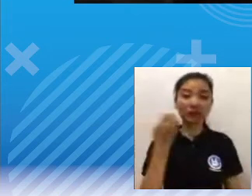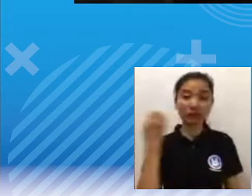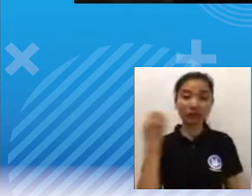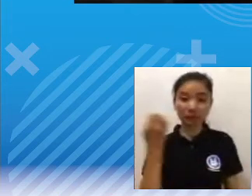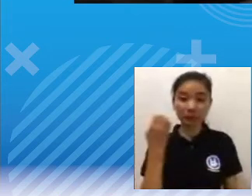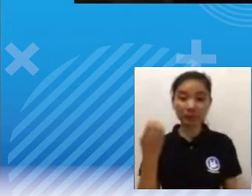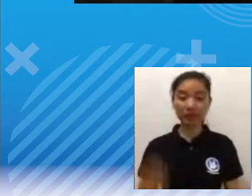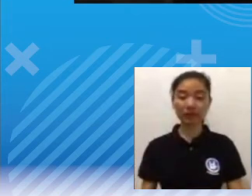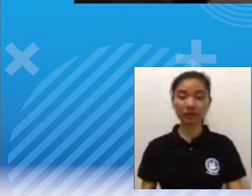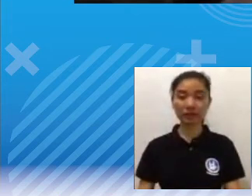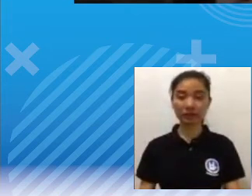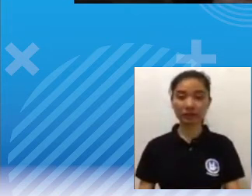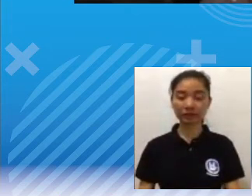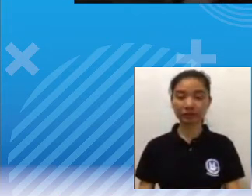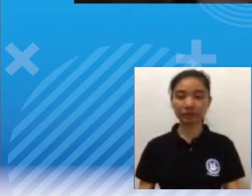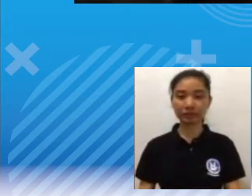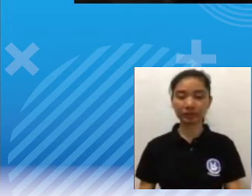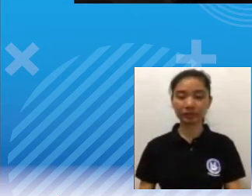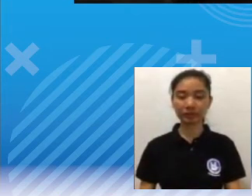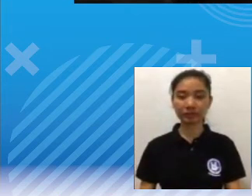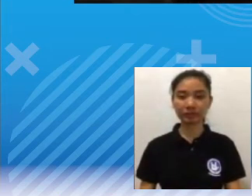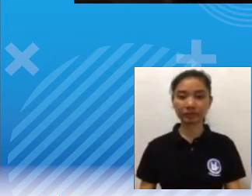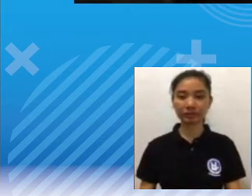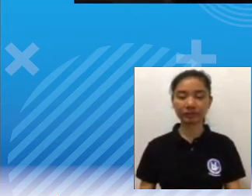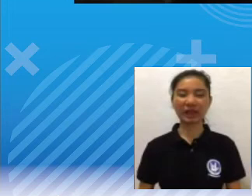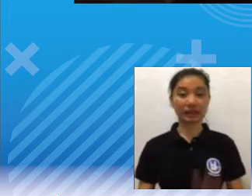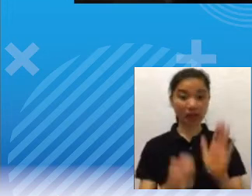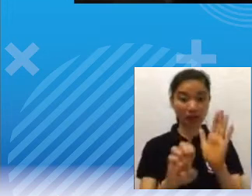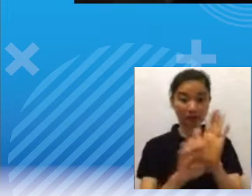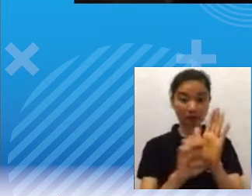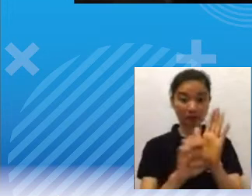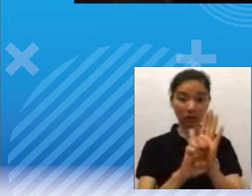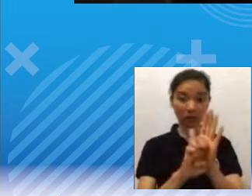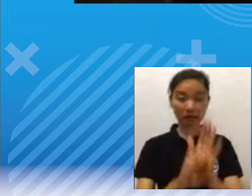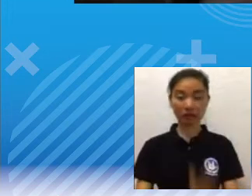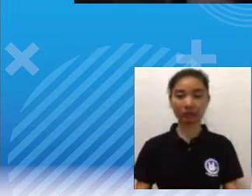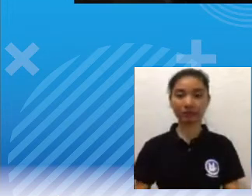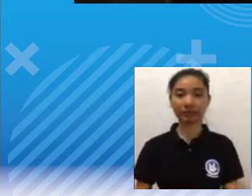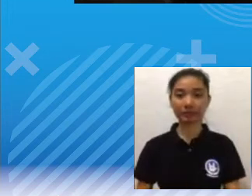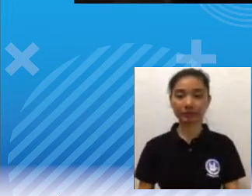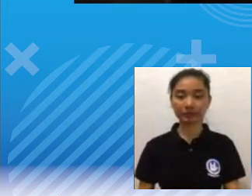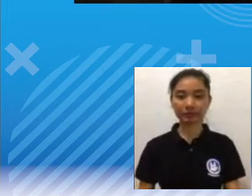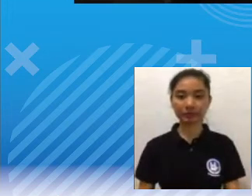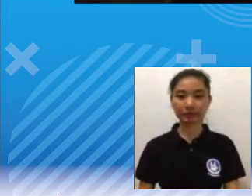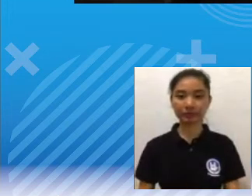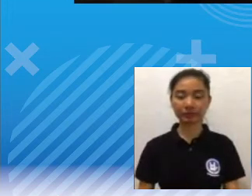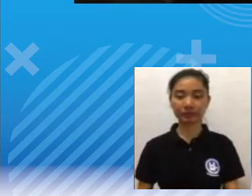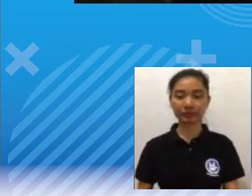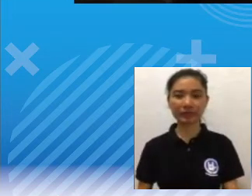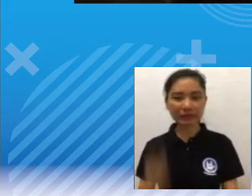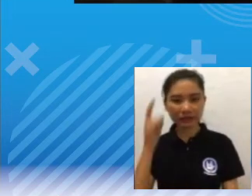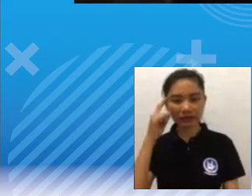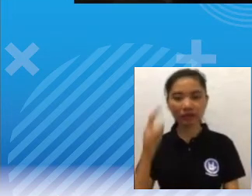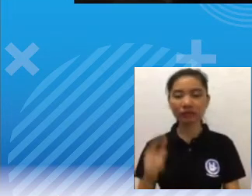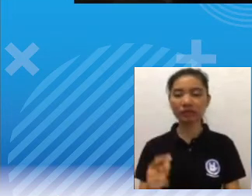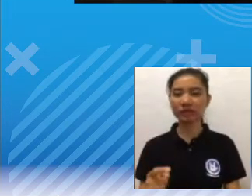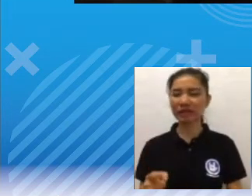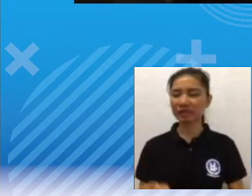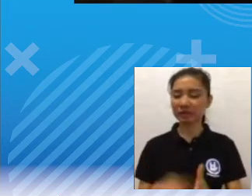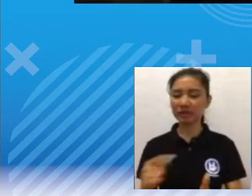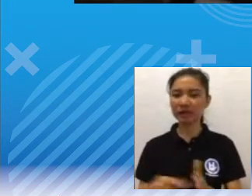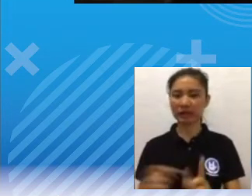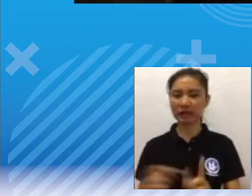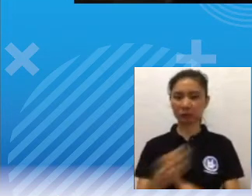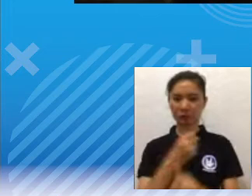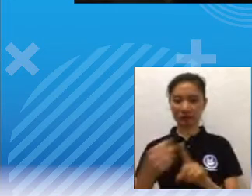yung mga simptomas. Pag halimbawa nakakaisip ka na ng mga pagkakataon na gusto mong sakta ng sarili mo or